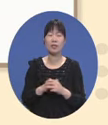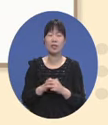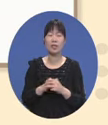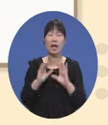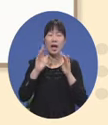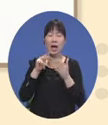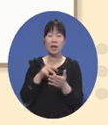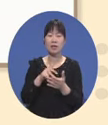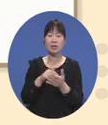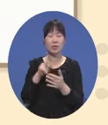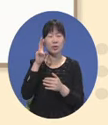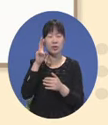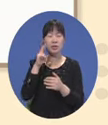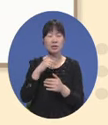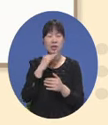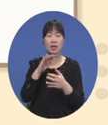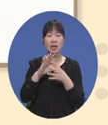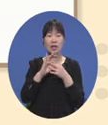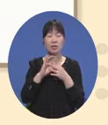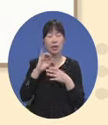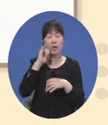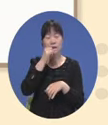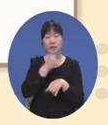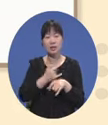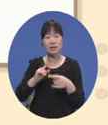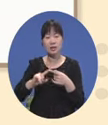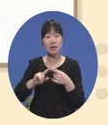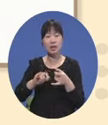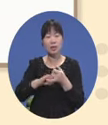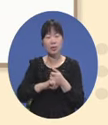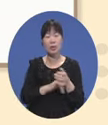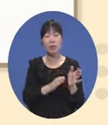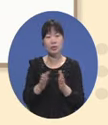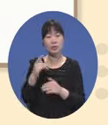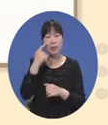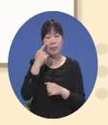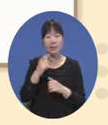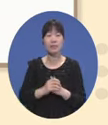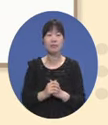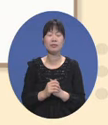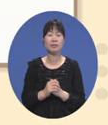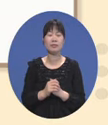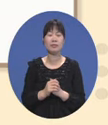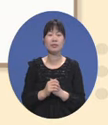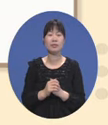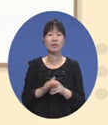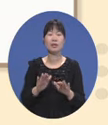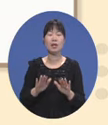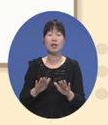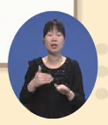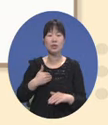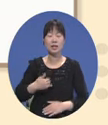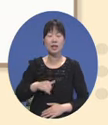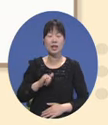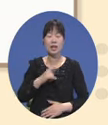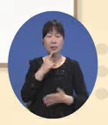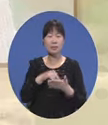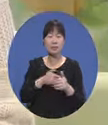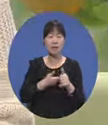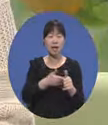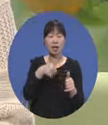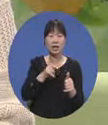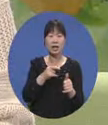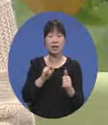일단 아이가 혹시 또래 관계에서 어려움이 있는지 꼭 챙겨보셔야 될 것 같아요. 네. 자, 그렇다면 우리 아이가 가해자일